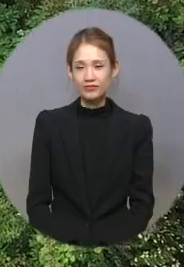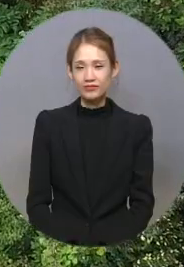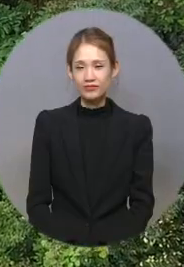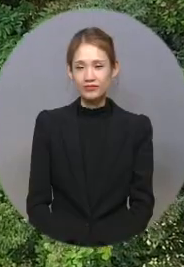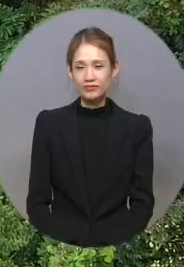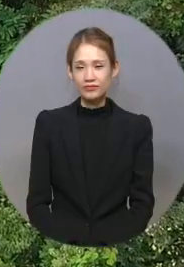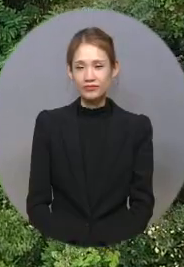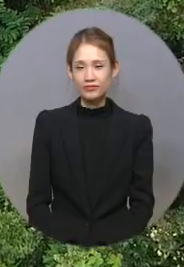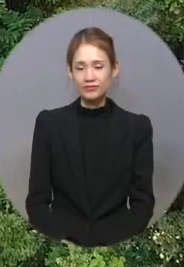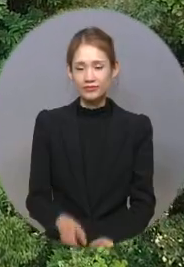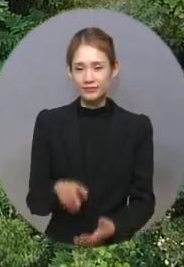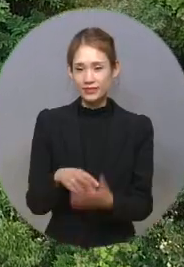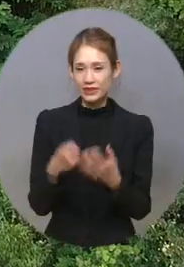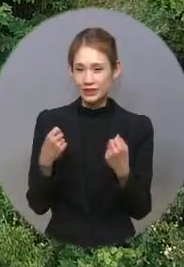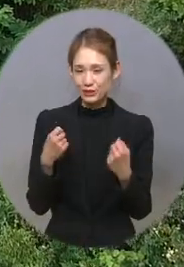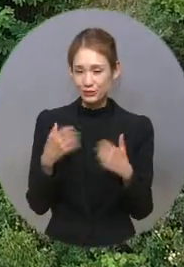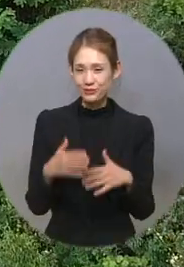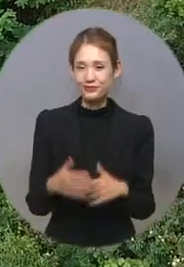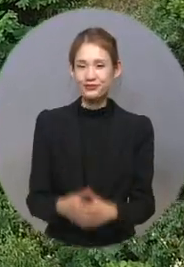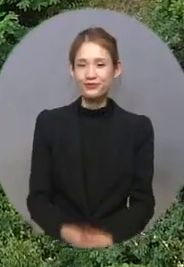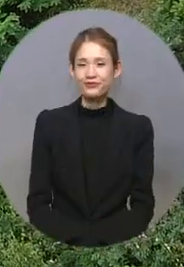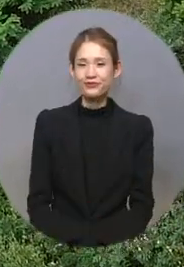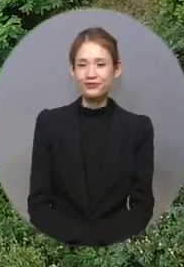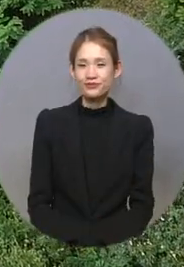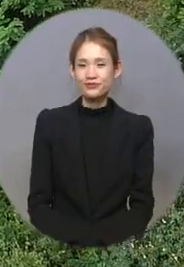무릎 최대한 힘을 안 줘.